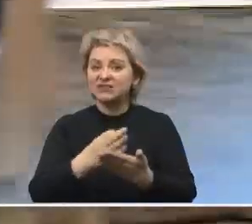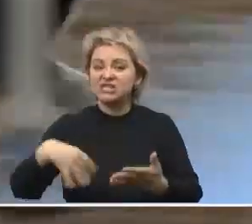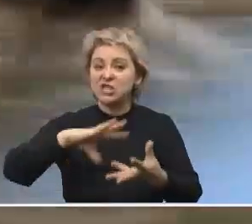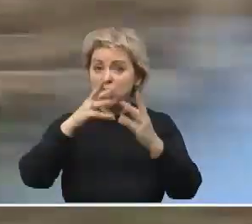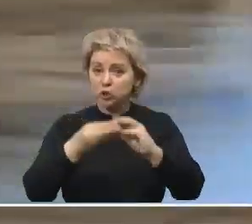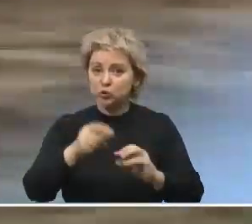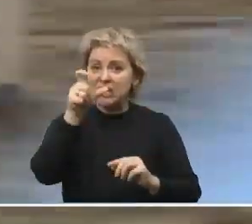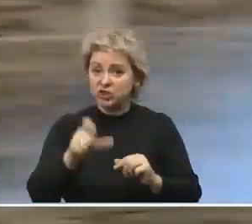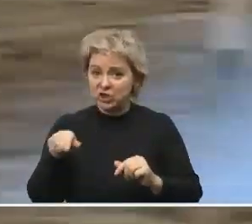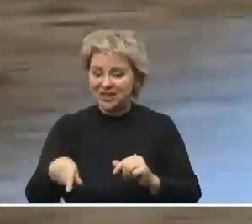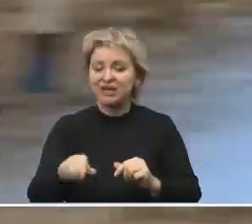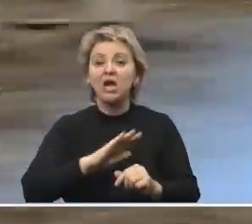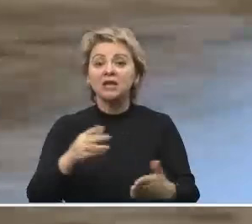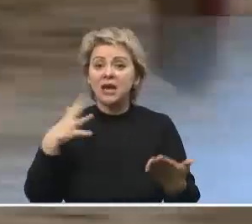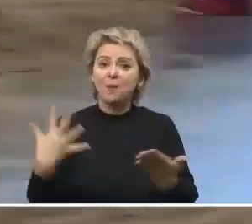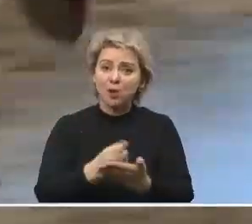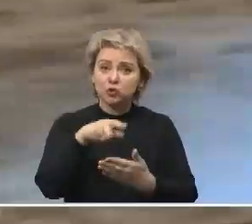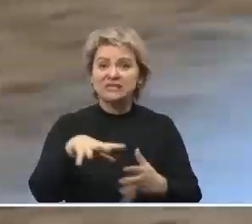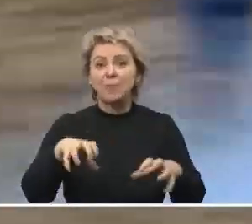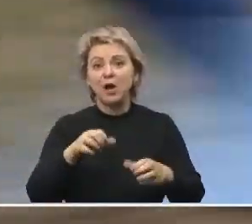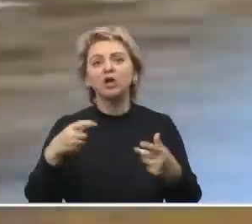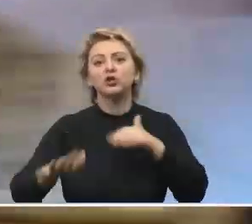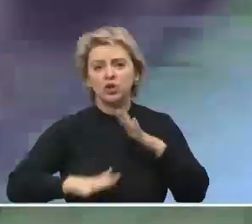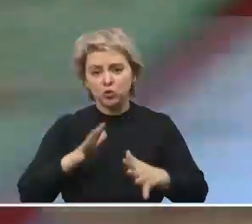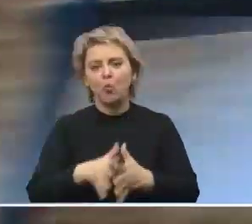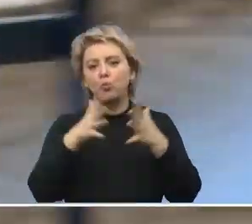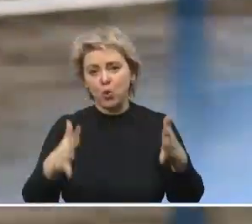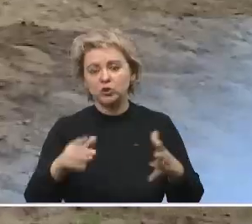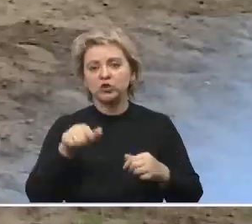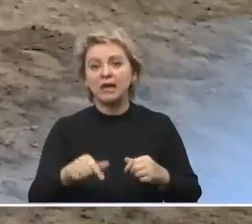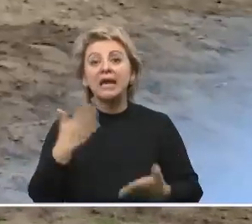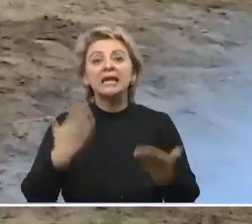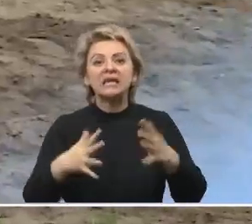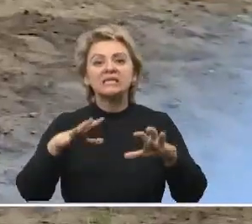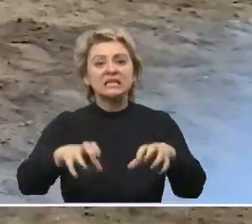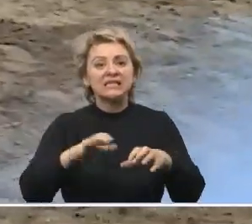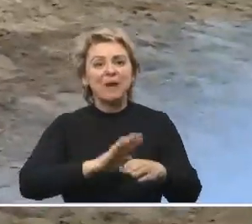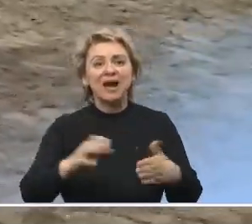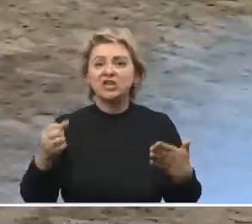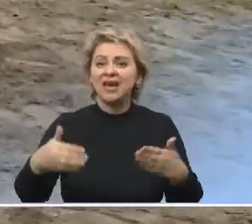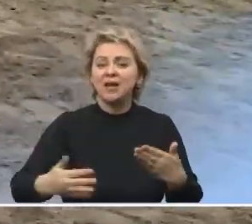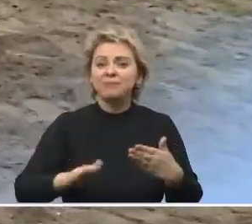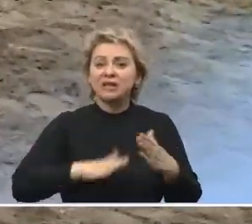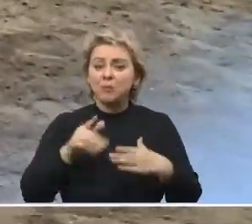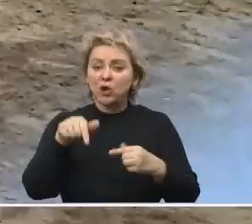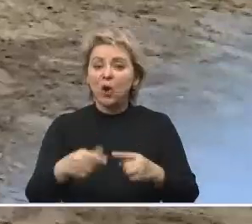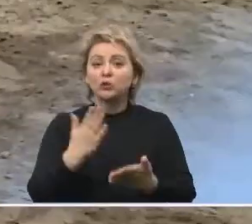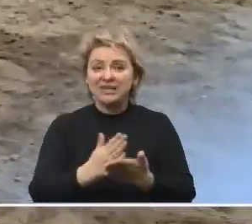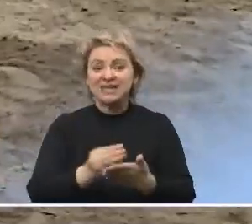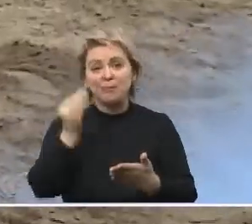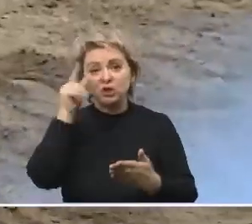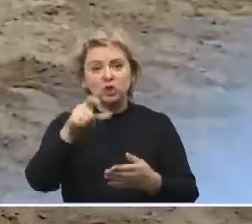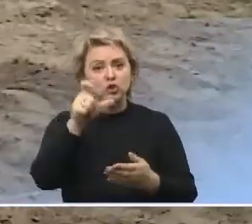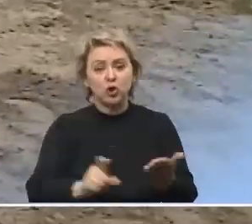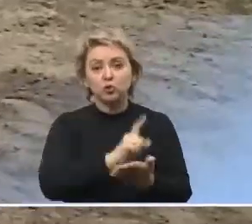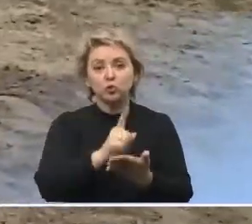результат на человеке. Не дотягиваешь до собаки – тренируйся больше. Если собака не дотягивает до человека, но у нее есть потенциал, значит, человек